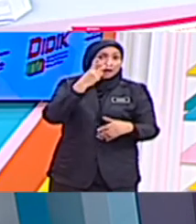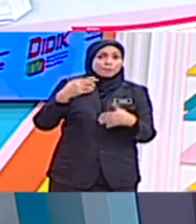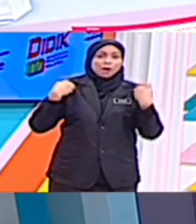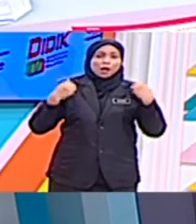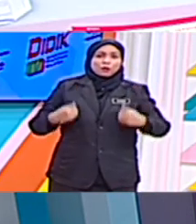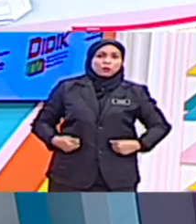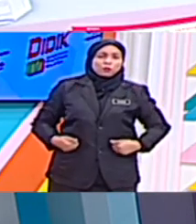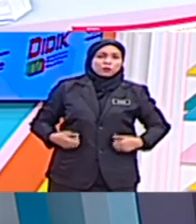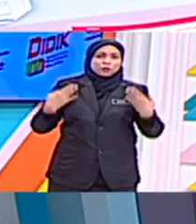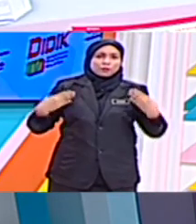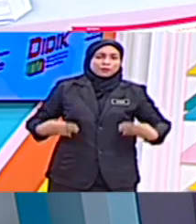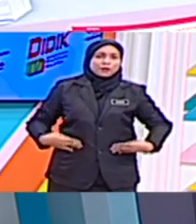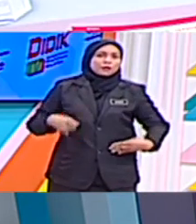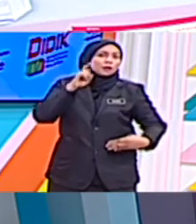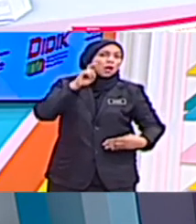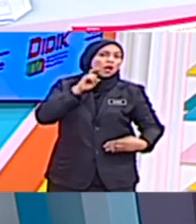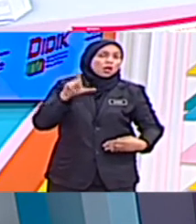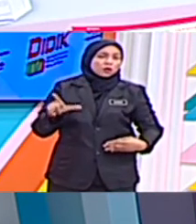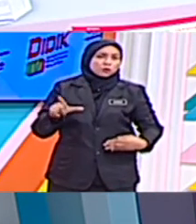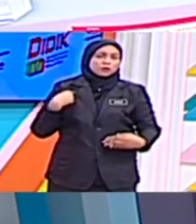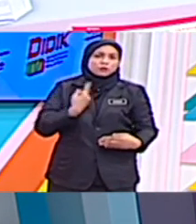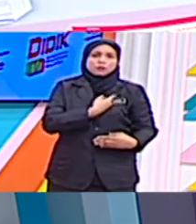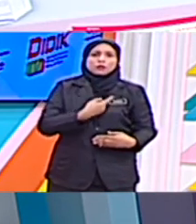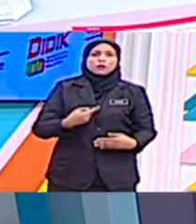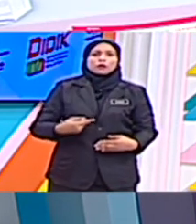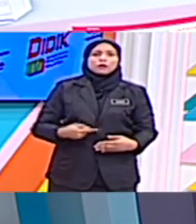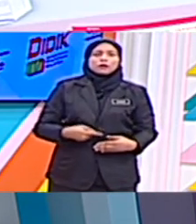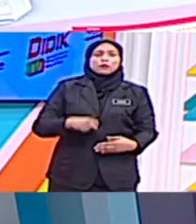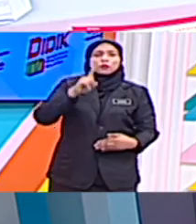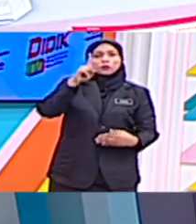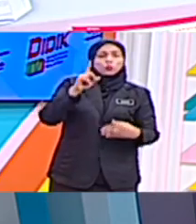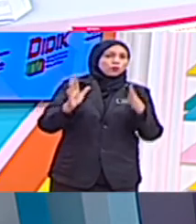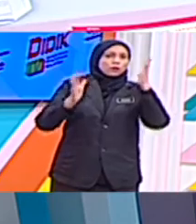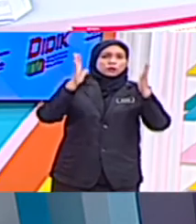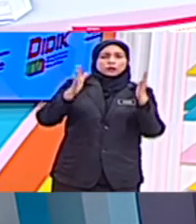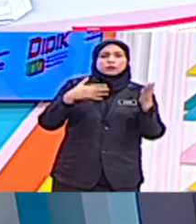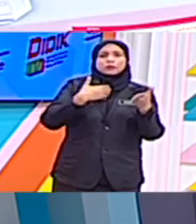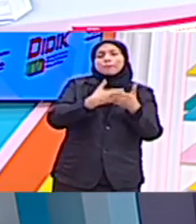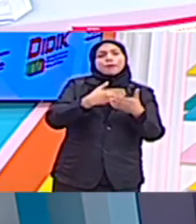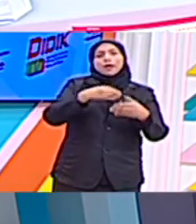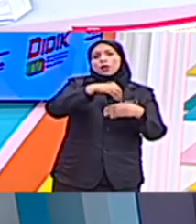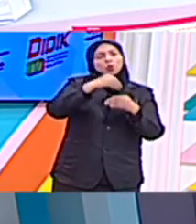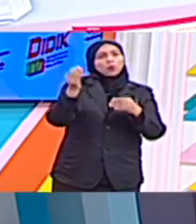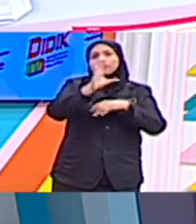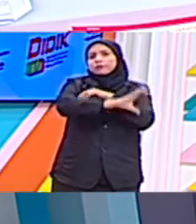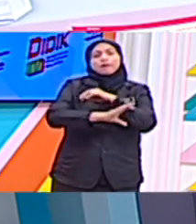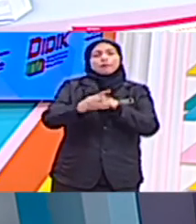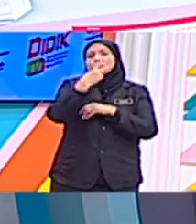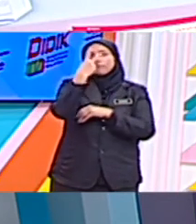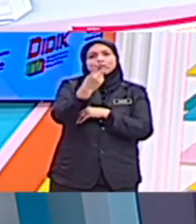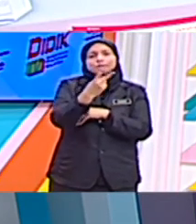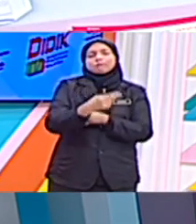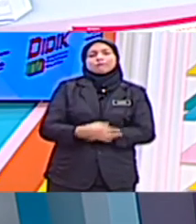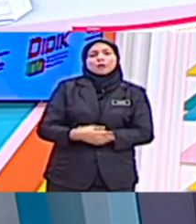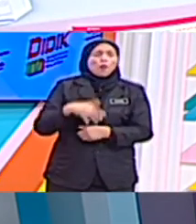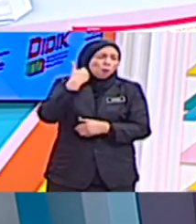kita kan, anggota tubuh badan seksual pula tu. Okay. Ha, viral sampai satu Malaysia nampak. Bahkan Malaysia, kat Uganda, Zimbabwe pun boleh nampak gambar kita kan. Ha, jadi malulah